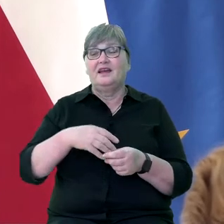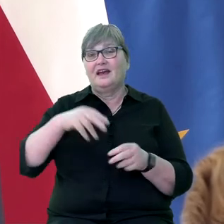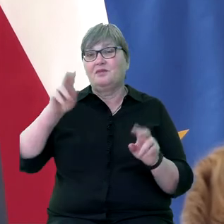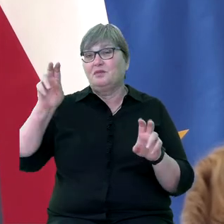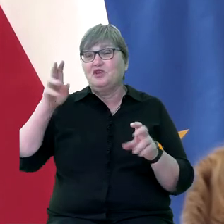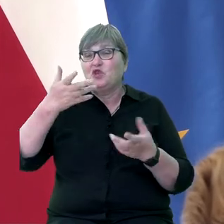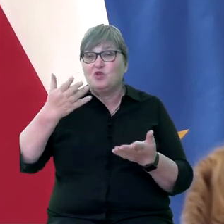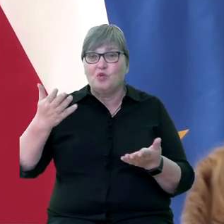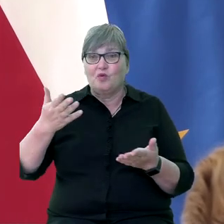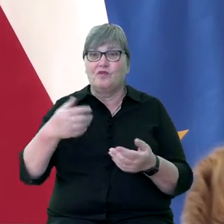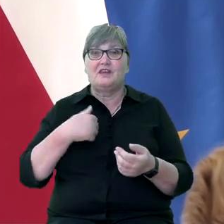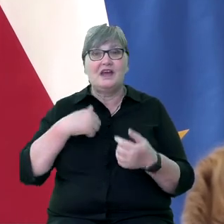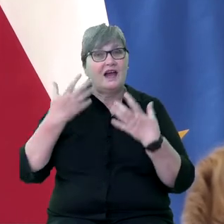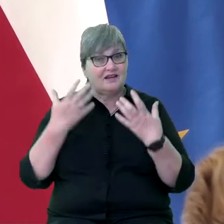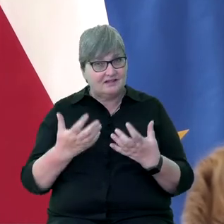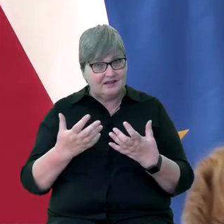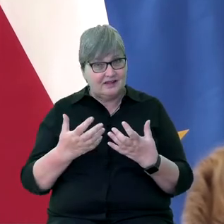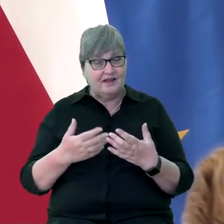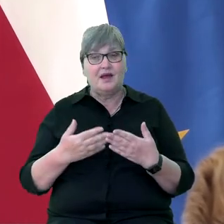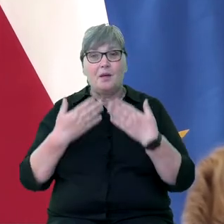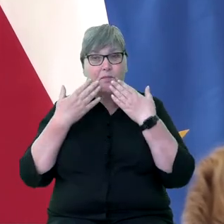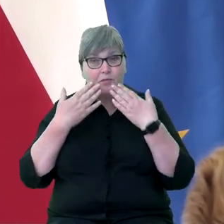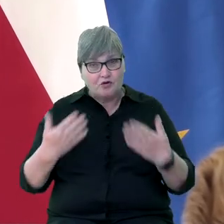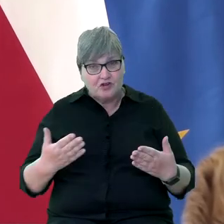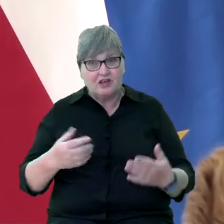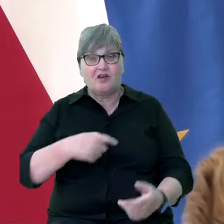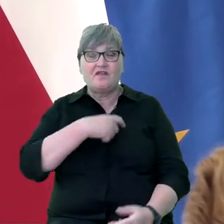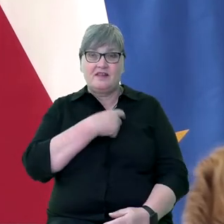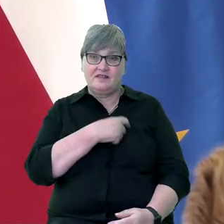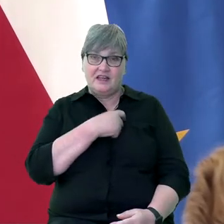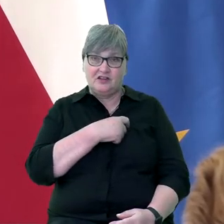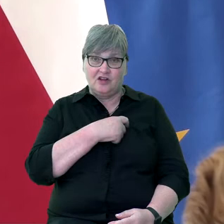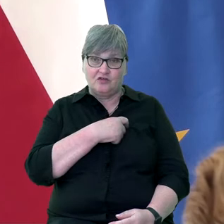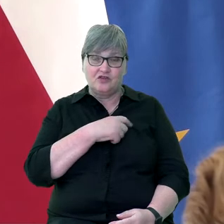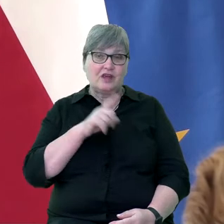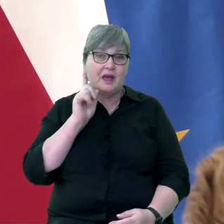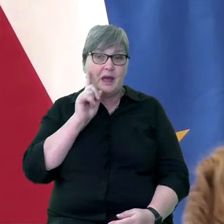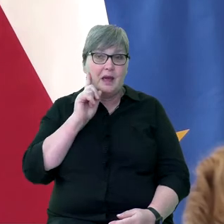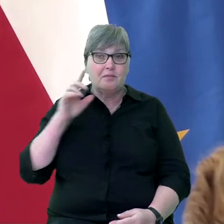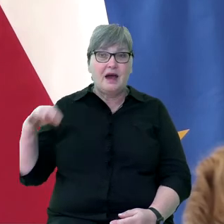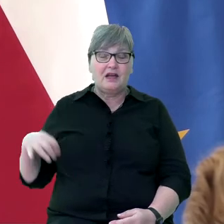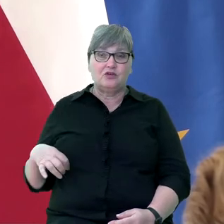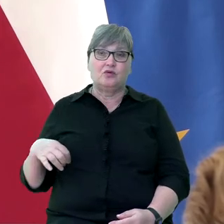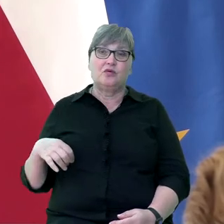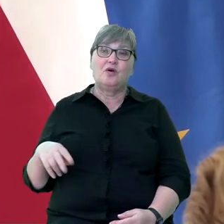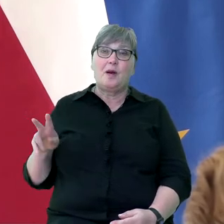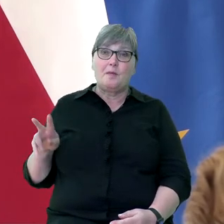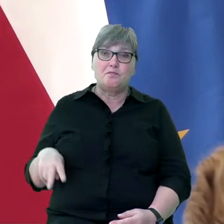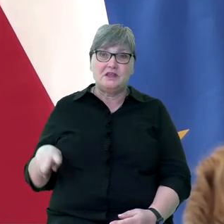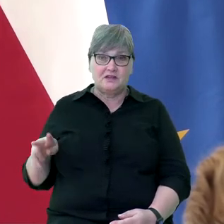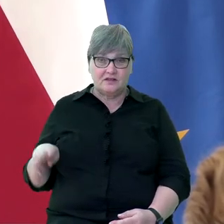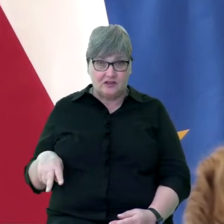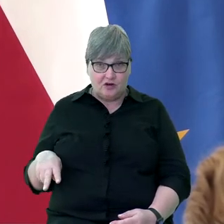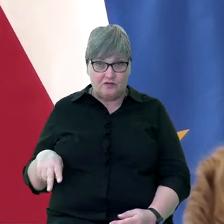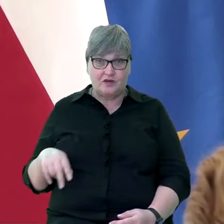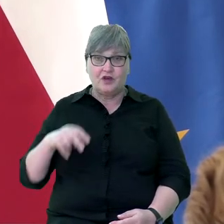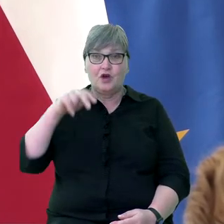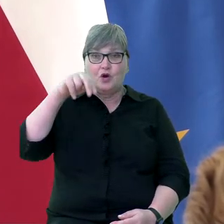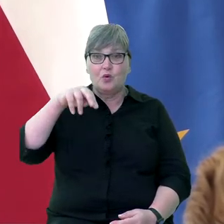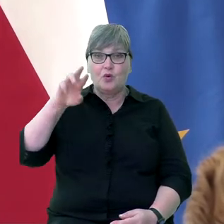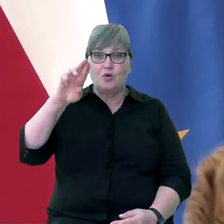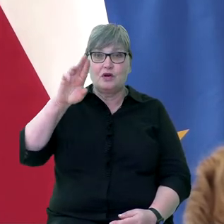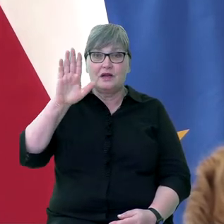na początek chciałem serdecznie podziękować panu ministrowi Dowiatowi Urbańskiemu, szefowi służby